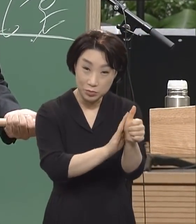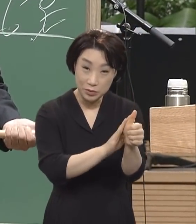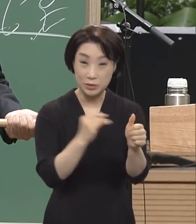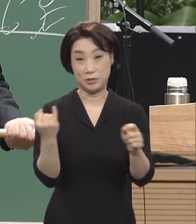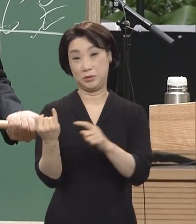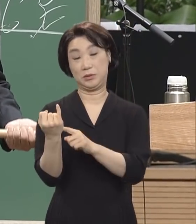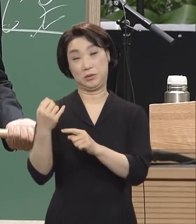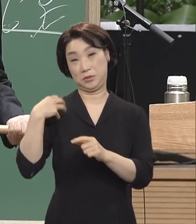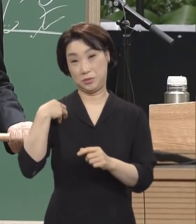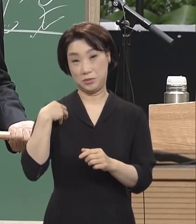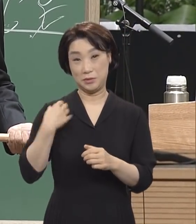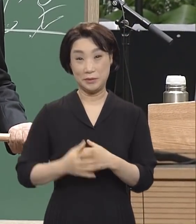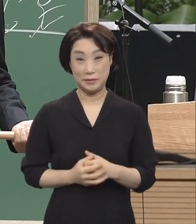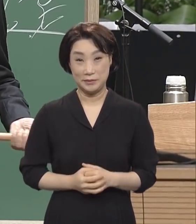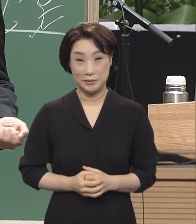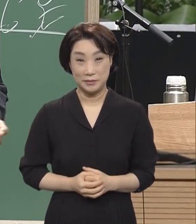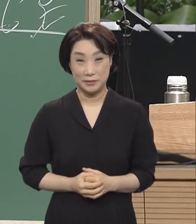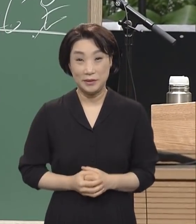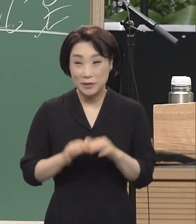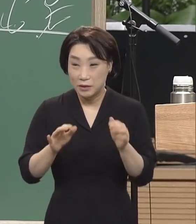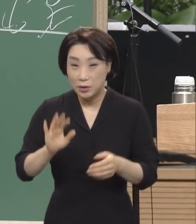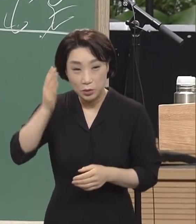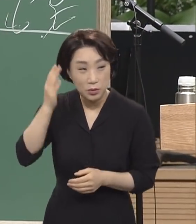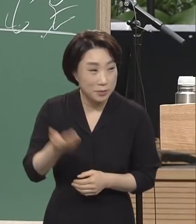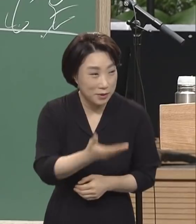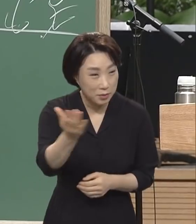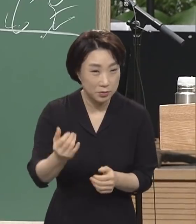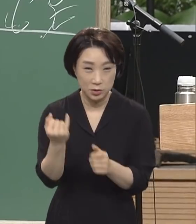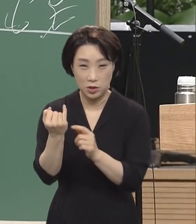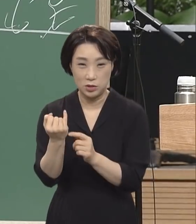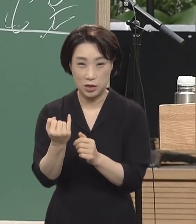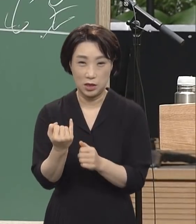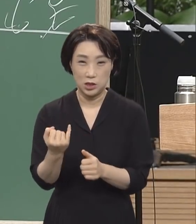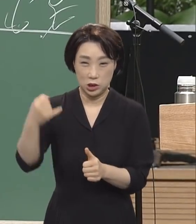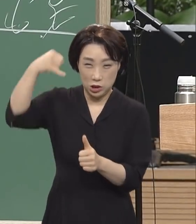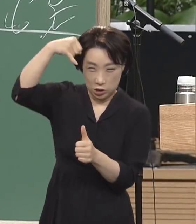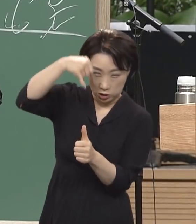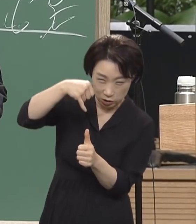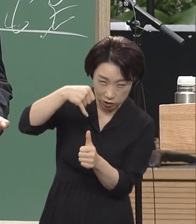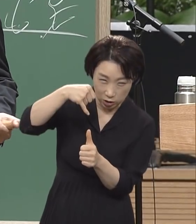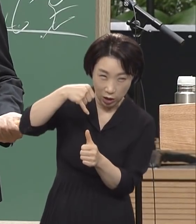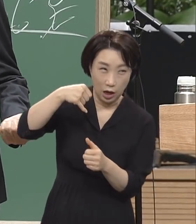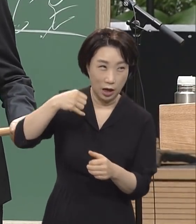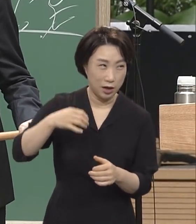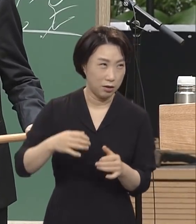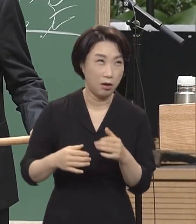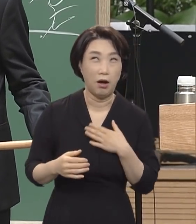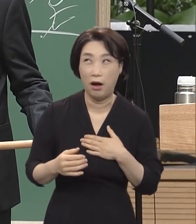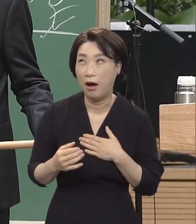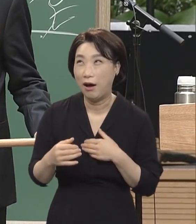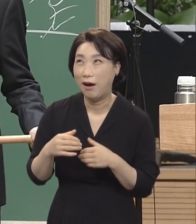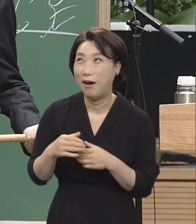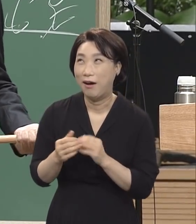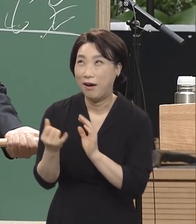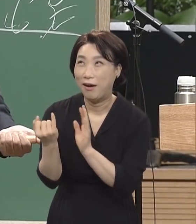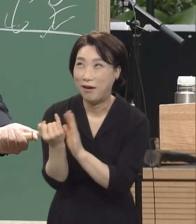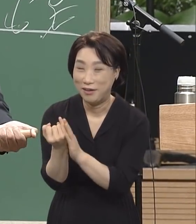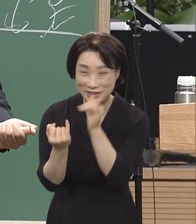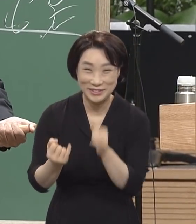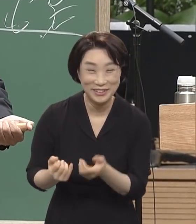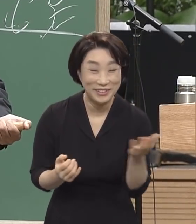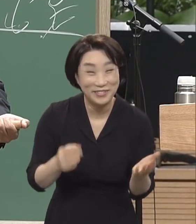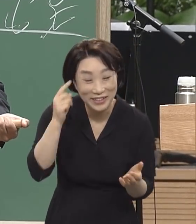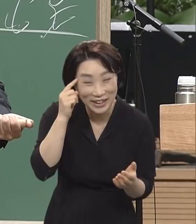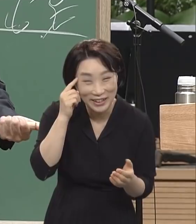배필로 만들었다는 거예요. 그런데 요새는 여자 소리가 턱 못 커서 남자가 돕는 배필이 되는 것 같잖아요. 이게 뭐냐,